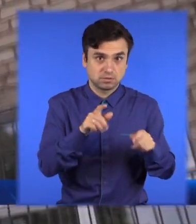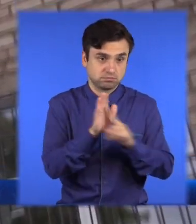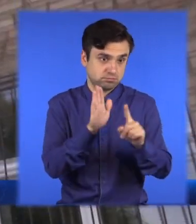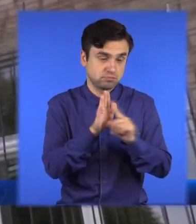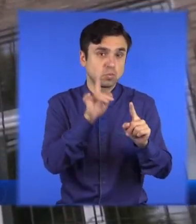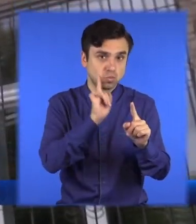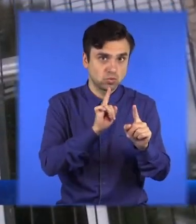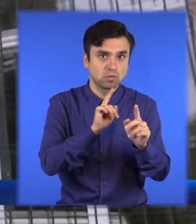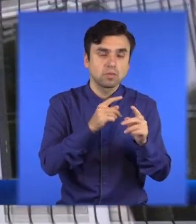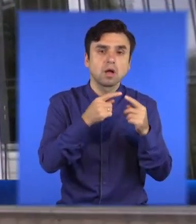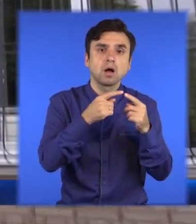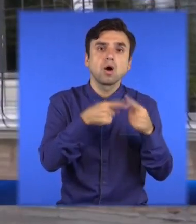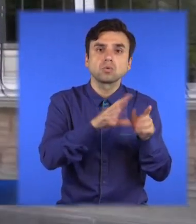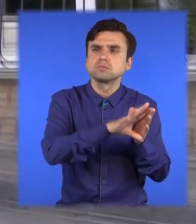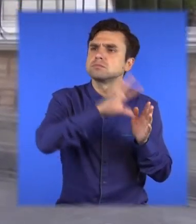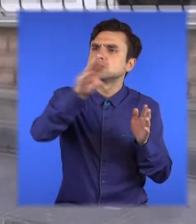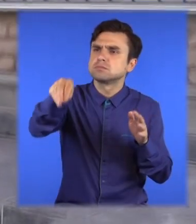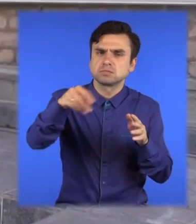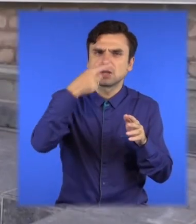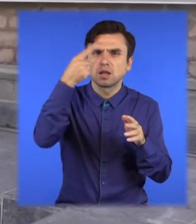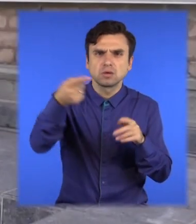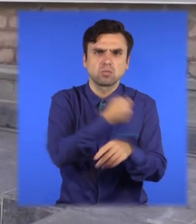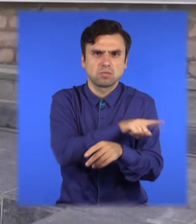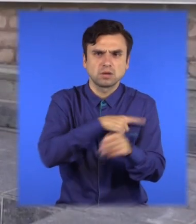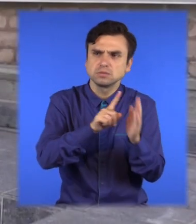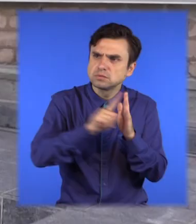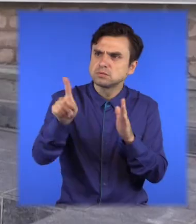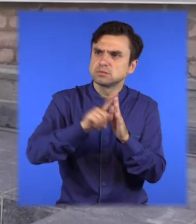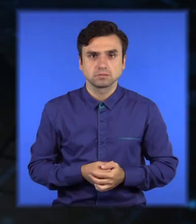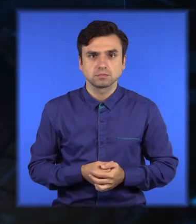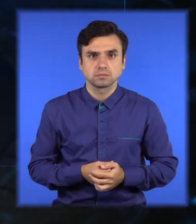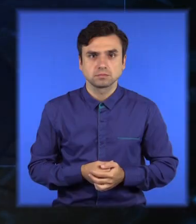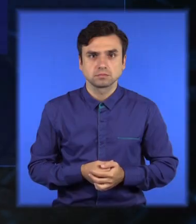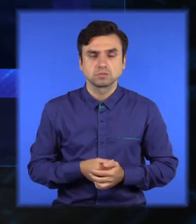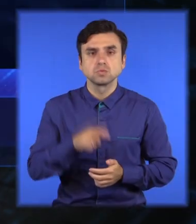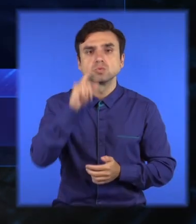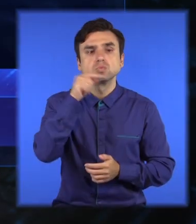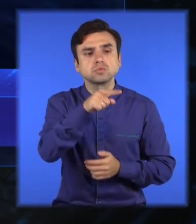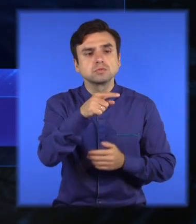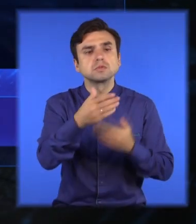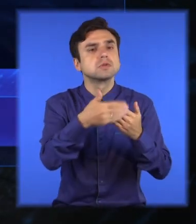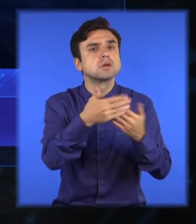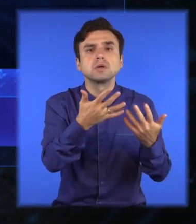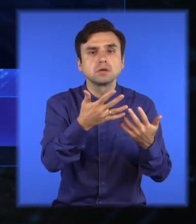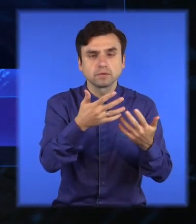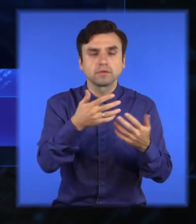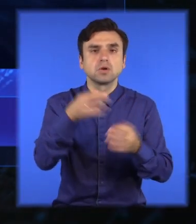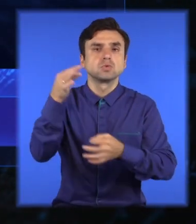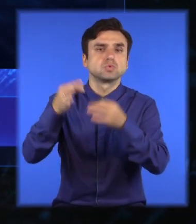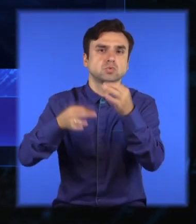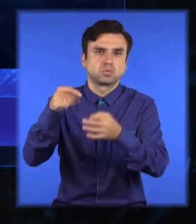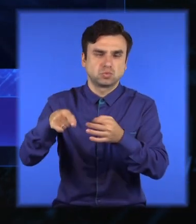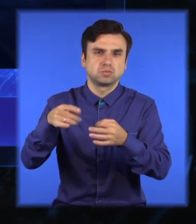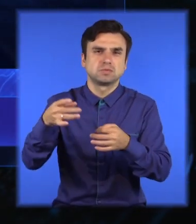на мікрорайон Даманський, куди планують перевести персонал медзакладу. У нас город